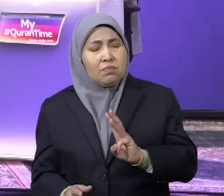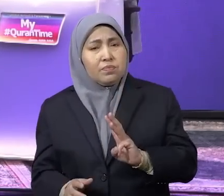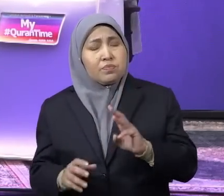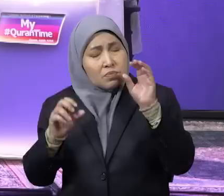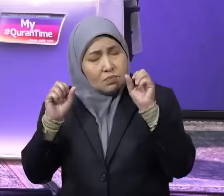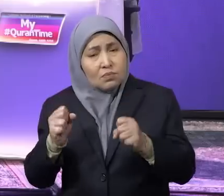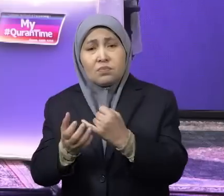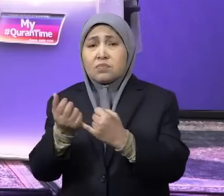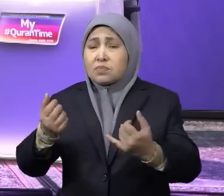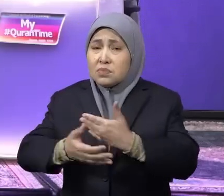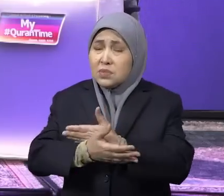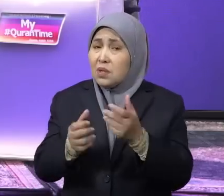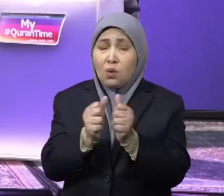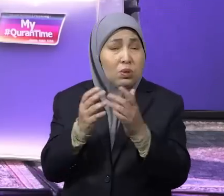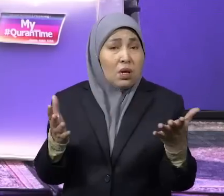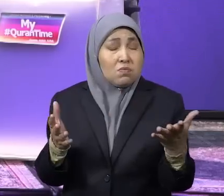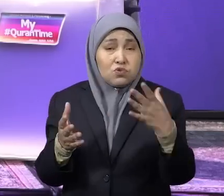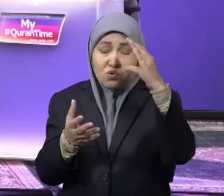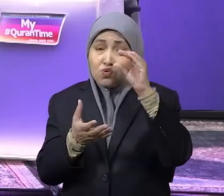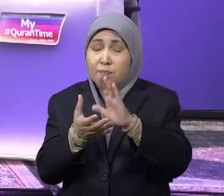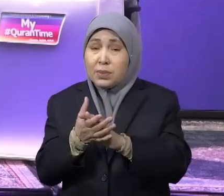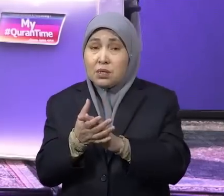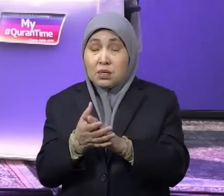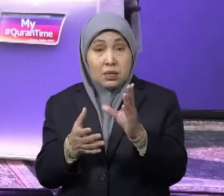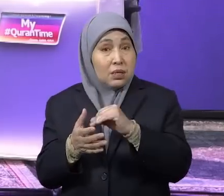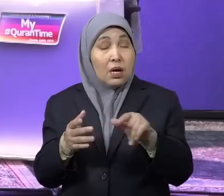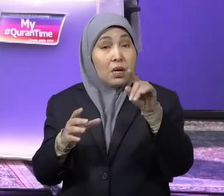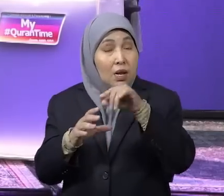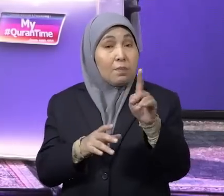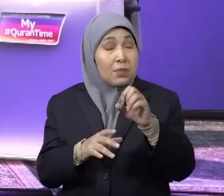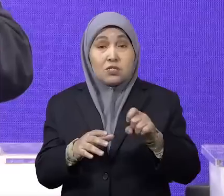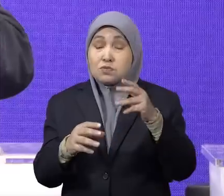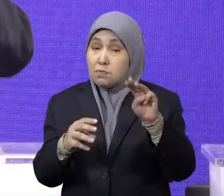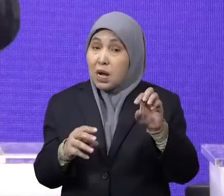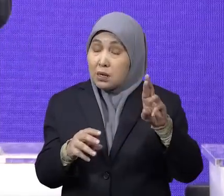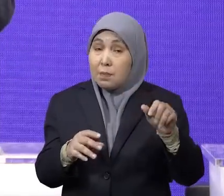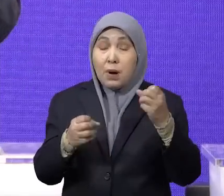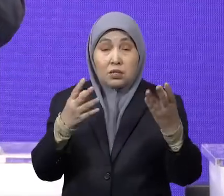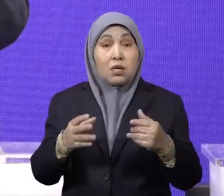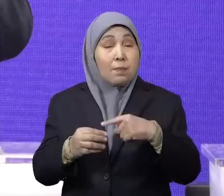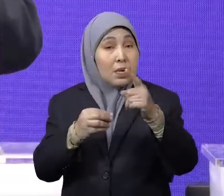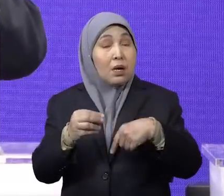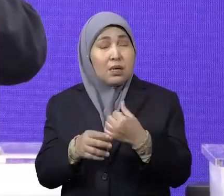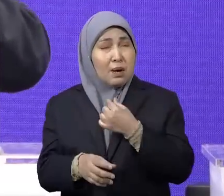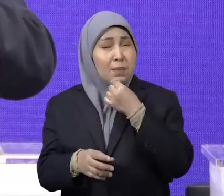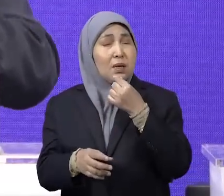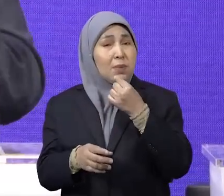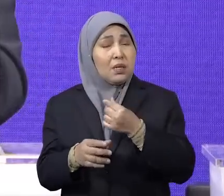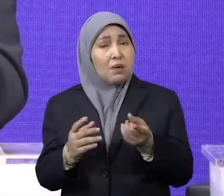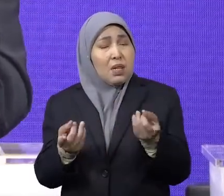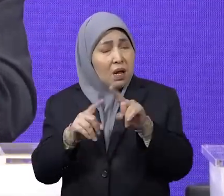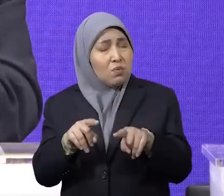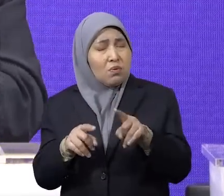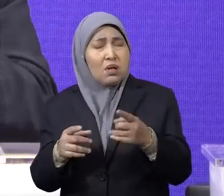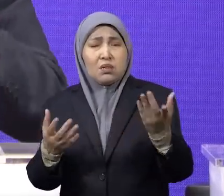boleh melahirkan anak tanpa mempunyai suami itu tadi. Bahkan dalam kes Maryam ini, banyak perkara yang pelik-pelik berlaku, macam dia